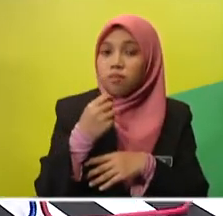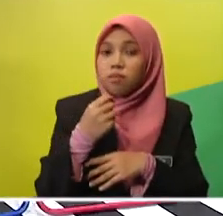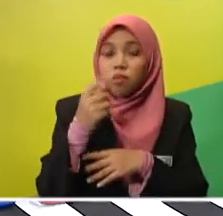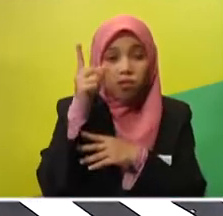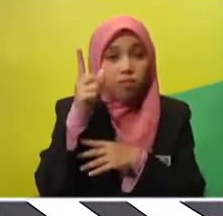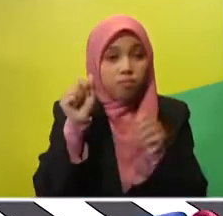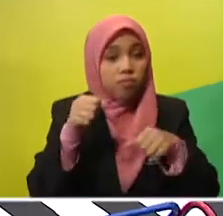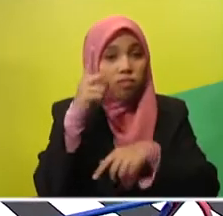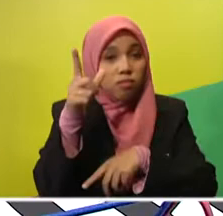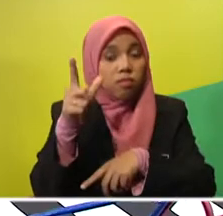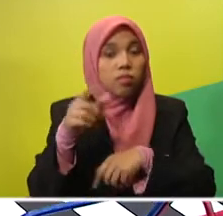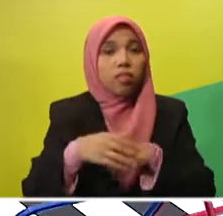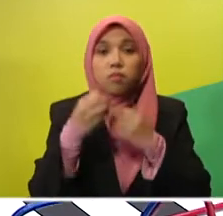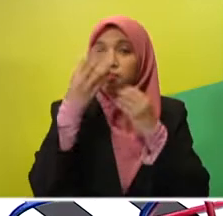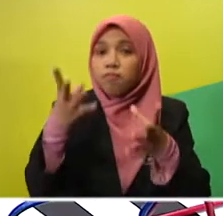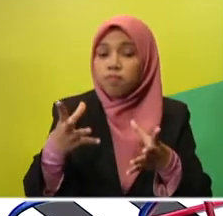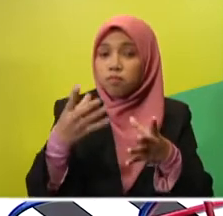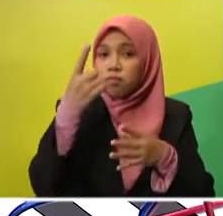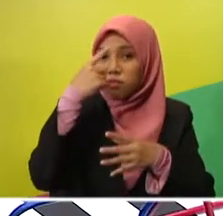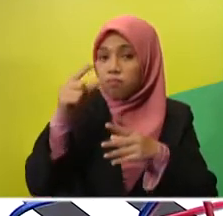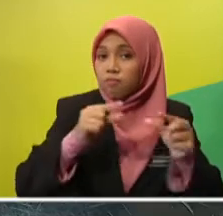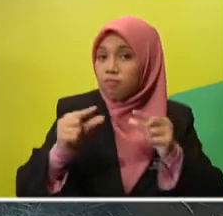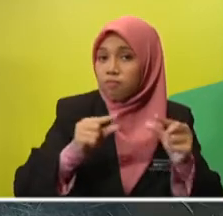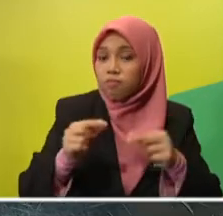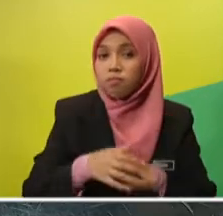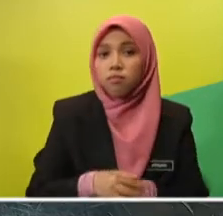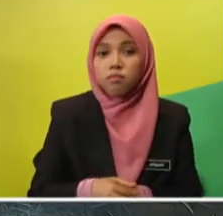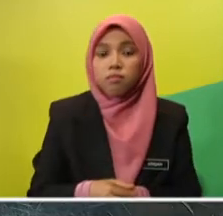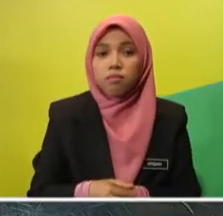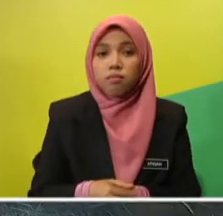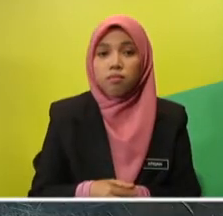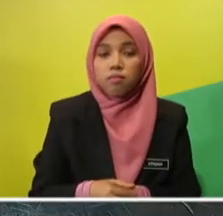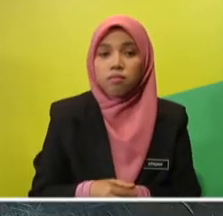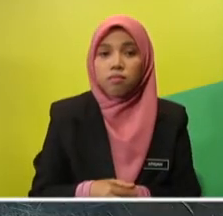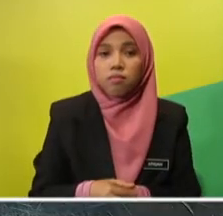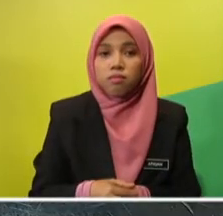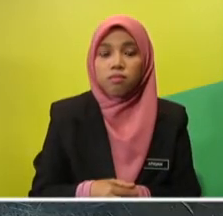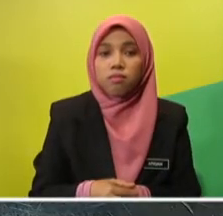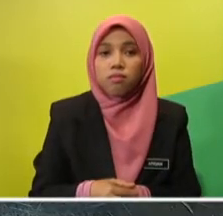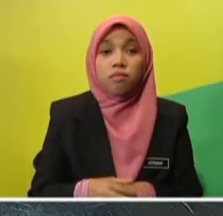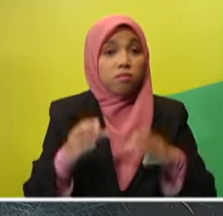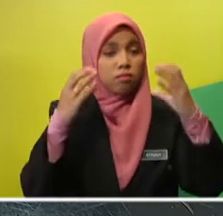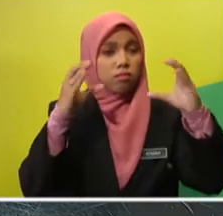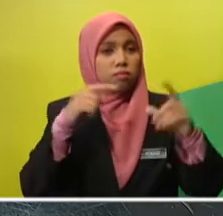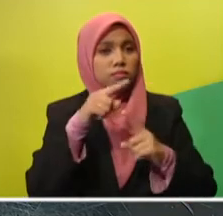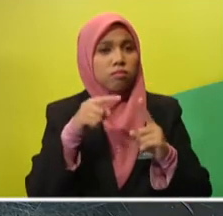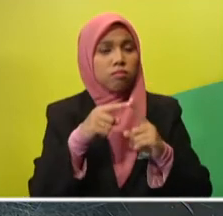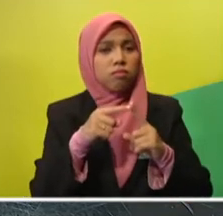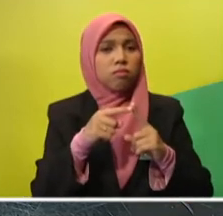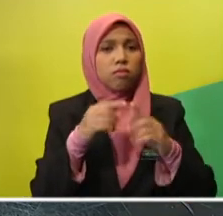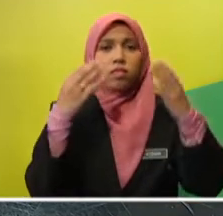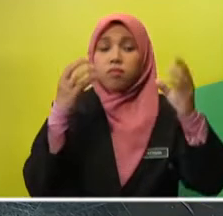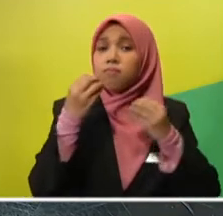pemandu celik dan sedia untuk bergerak. Cikgu, okay. Bila cikgu kata klien akan berada setengah langkah,